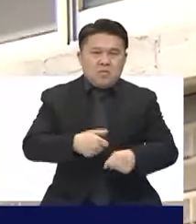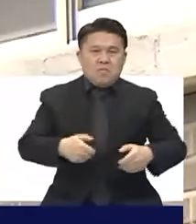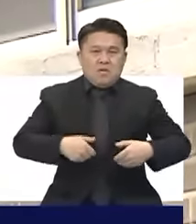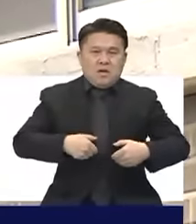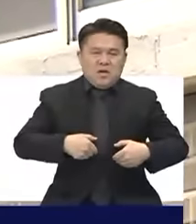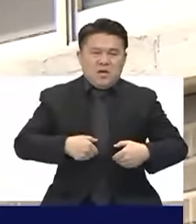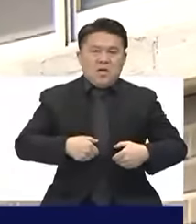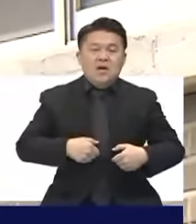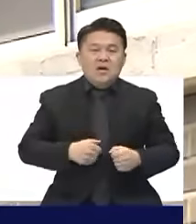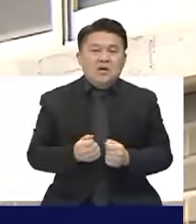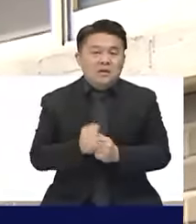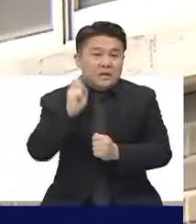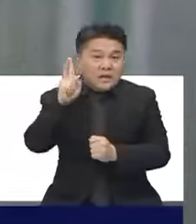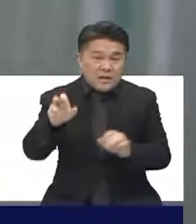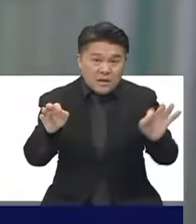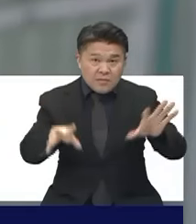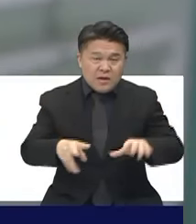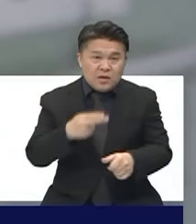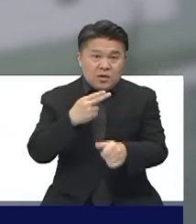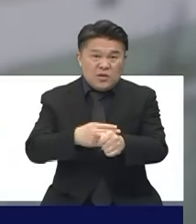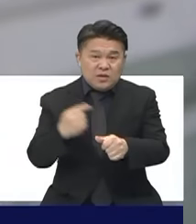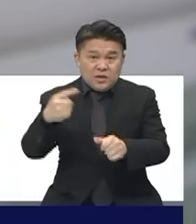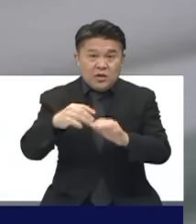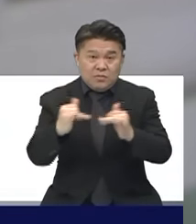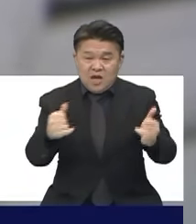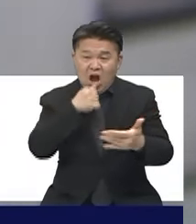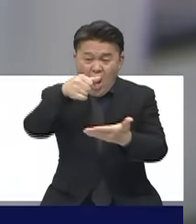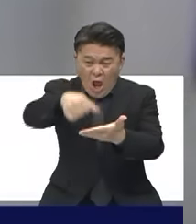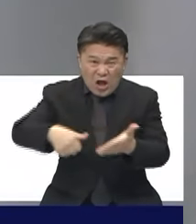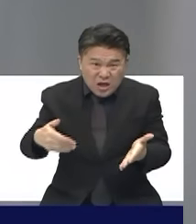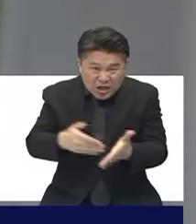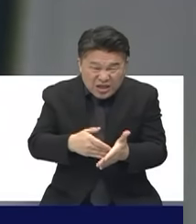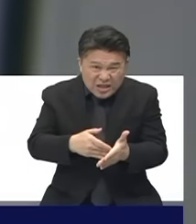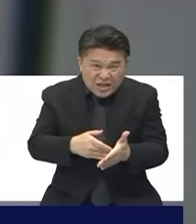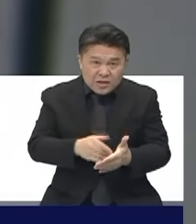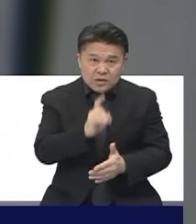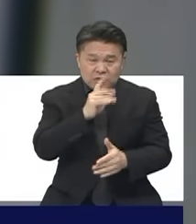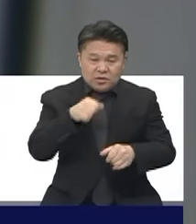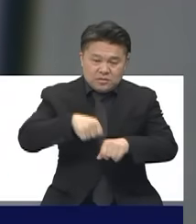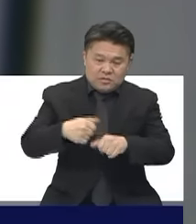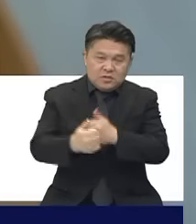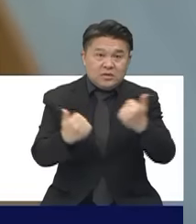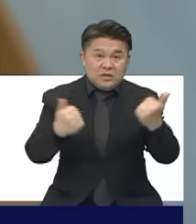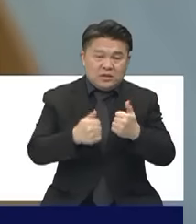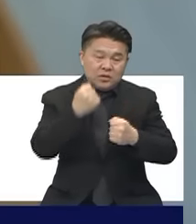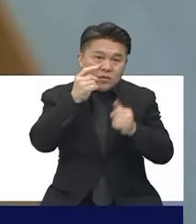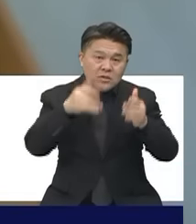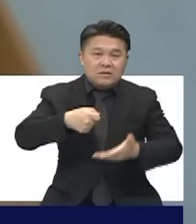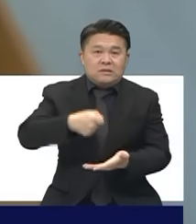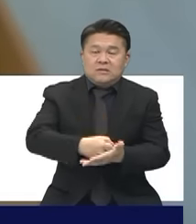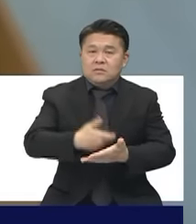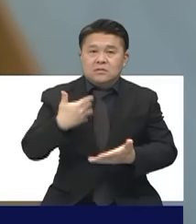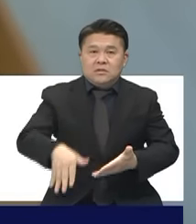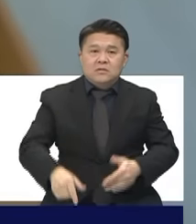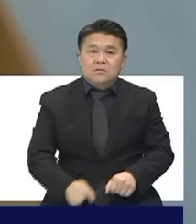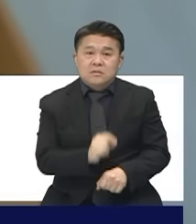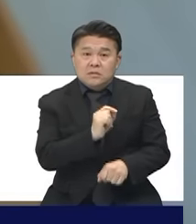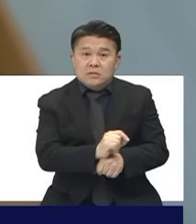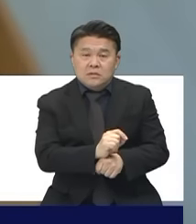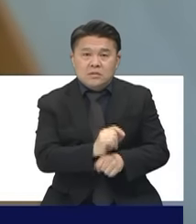요청하는 탄원서에 이틀 만에 교사 천여 명이 참여했는데도 중앙징계위원회가 반년 가까이 결론을 내리지 못한